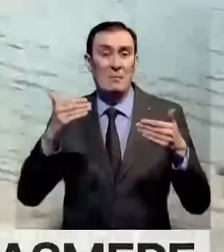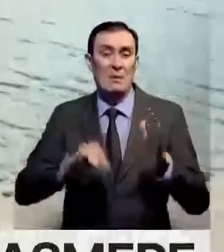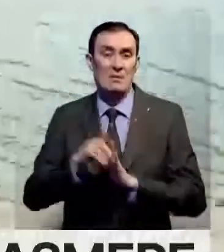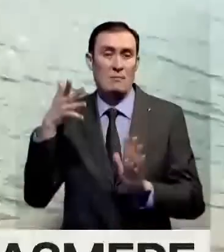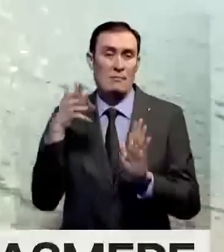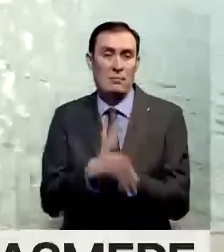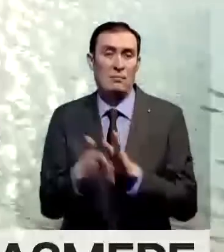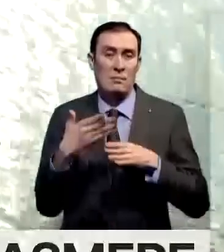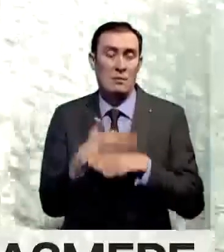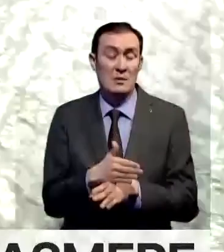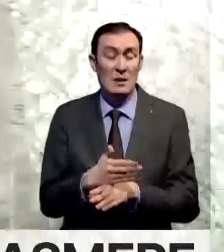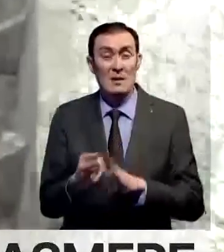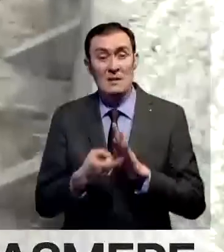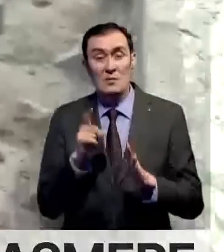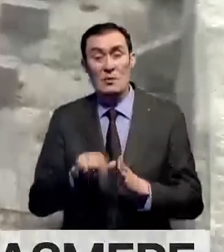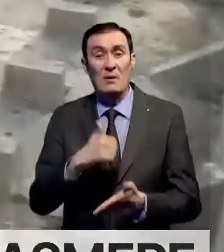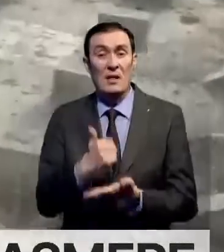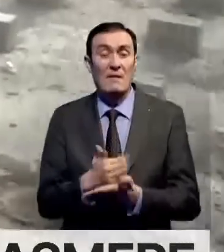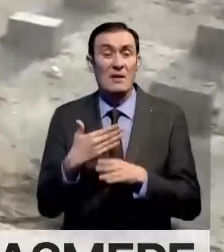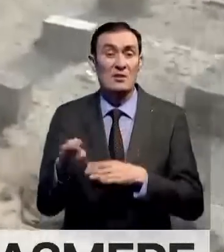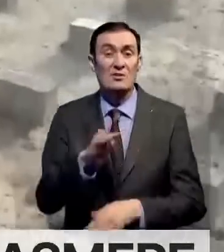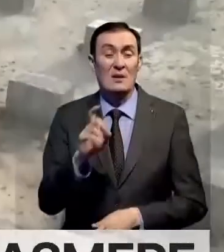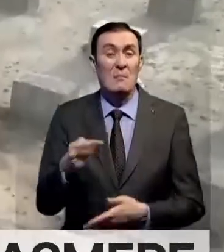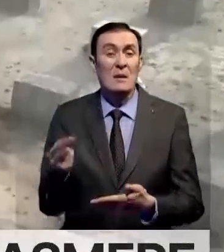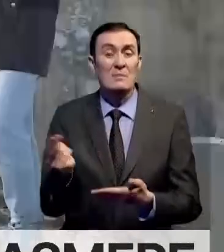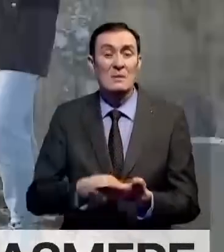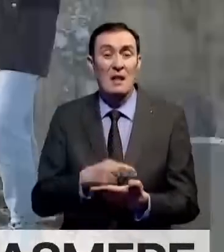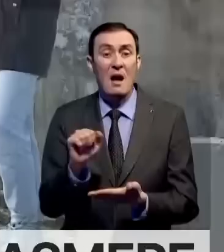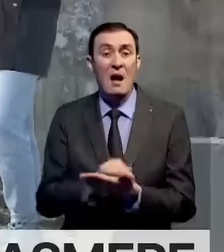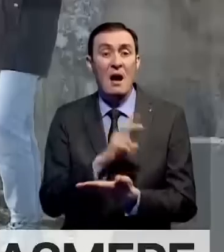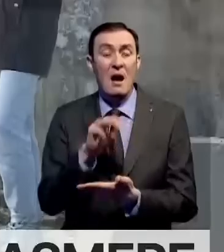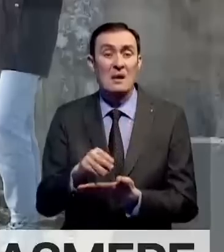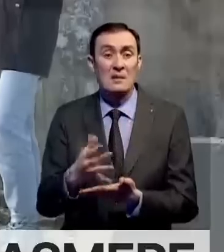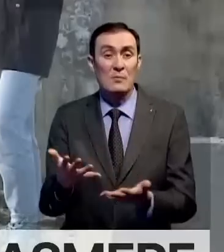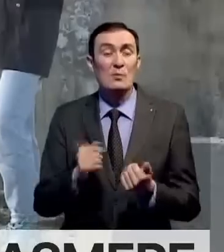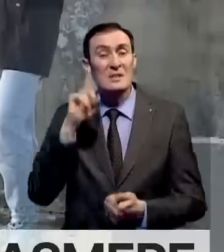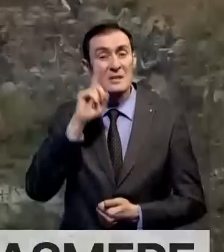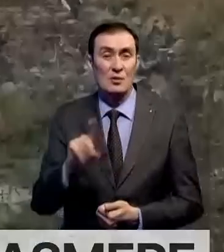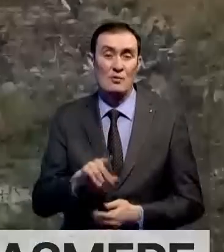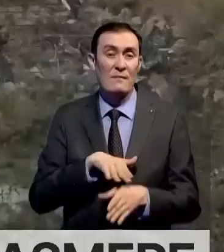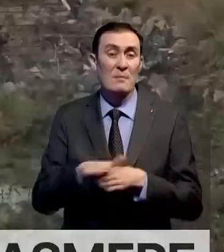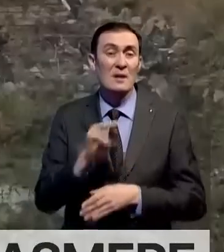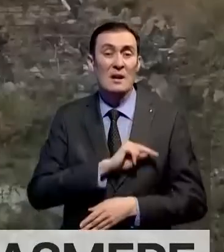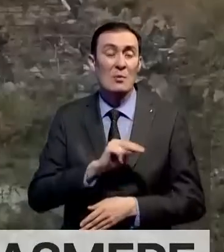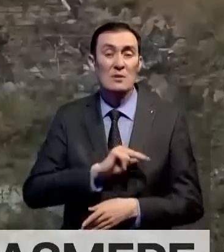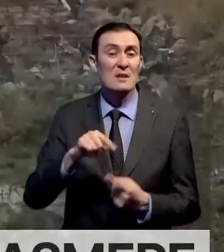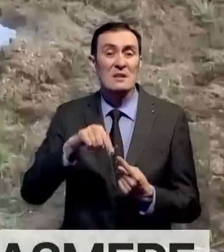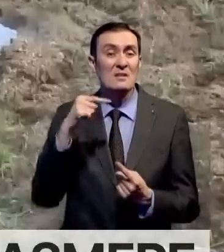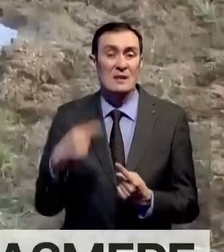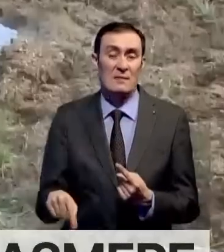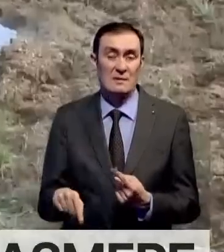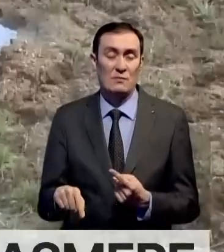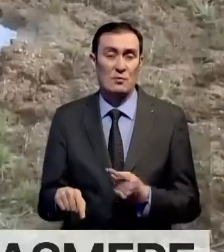течь. Следствие подозревает, что глава отдела ЖКХ подписал акты приема объекта, зная, что выполненные работы не